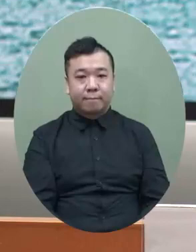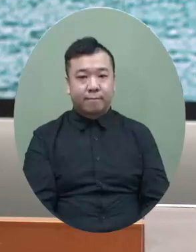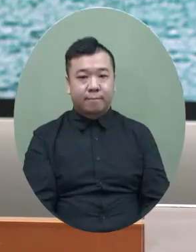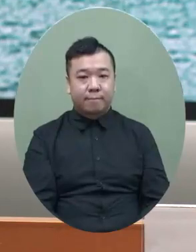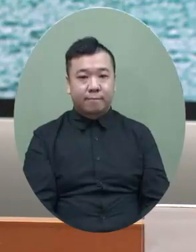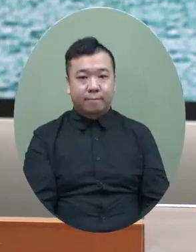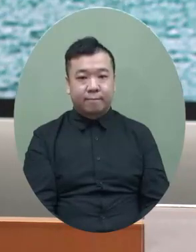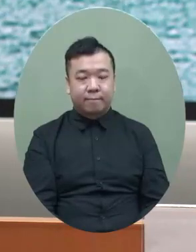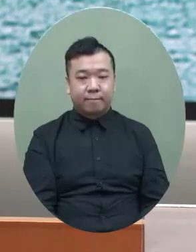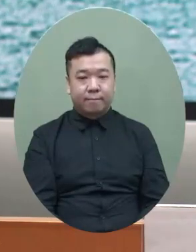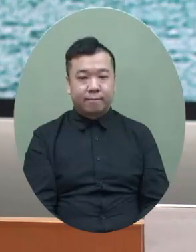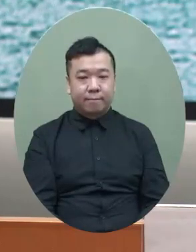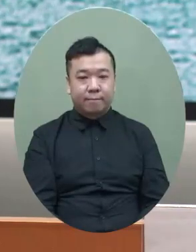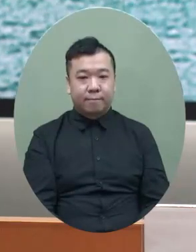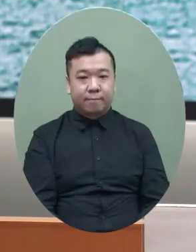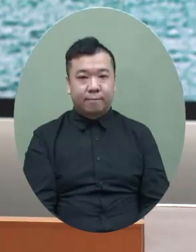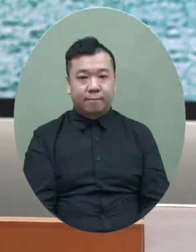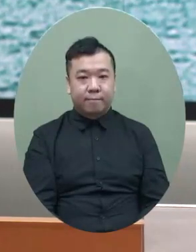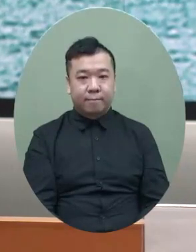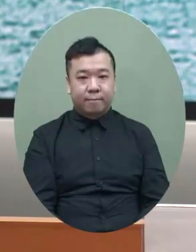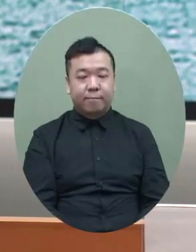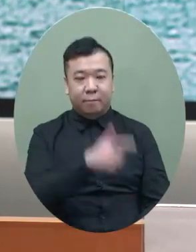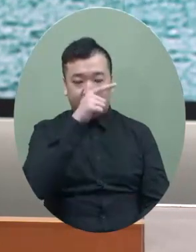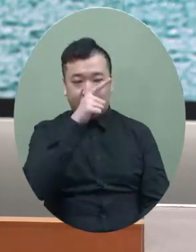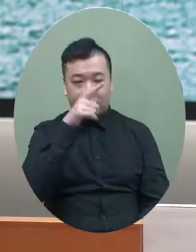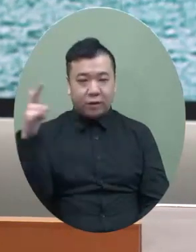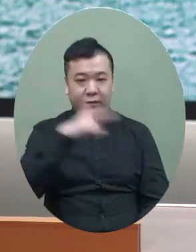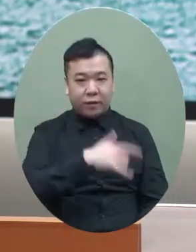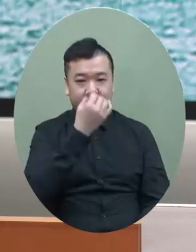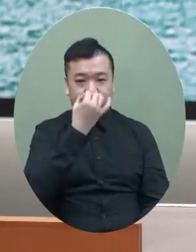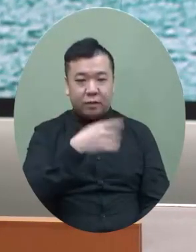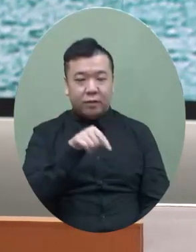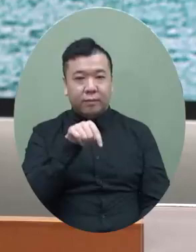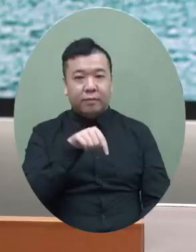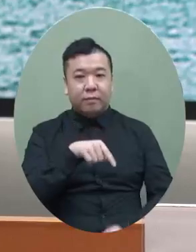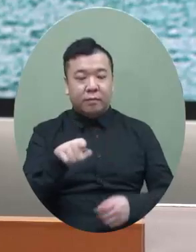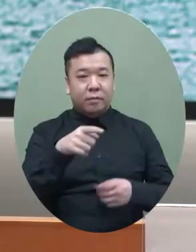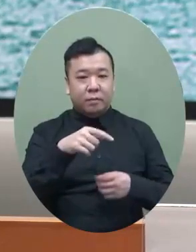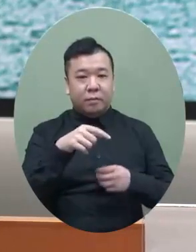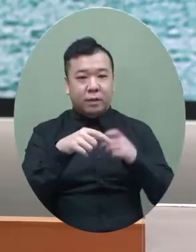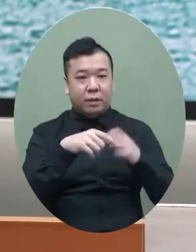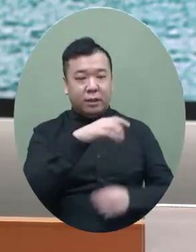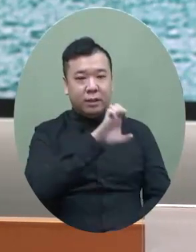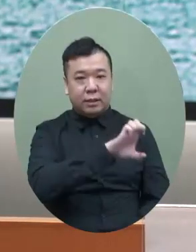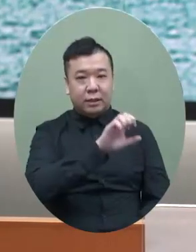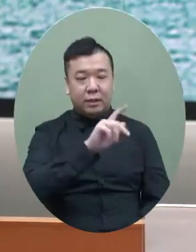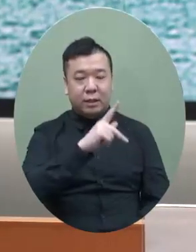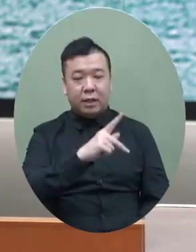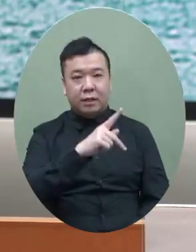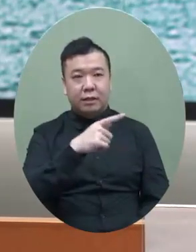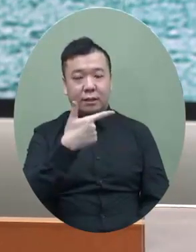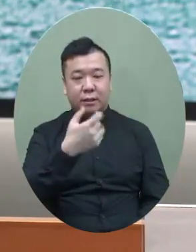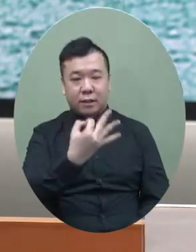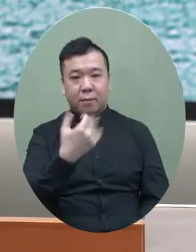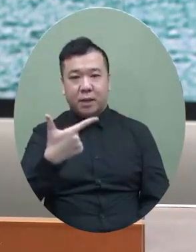呢叫咩？喺 Russia 到港噶啦。咁係坐呢個EK384啦，